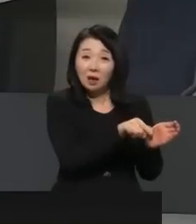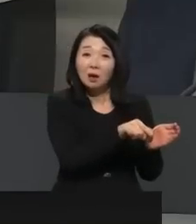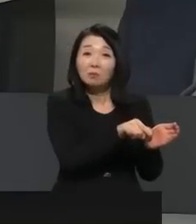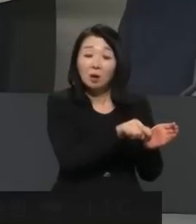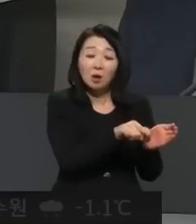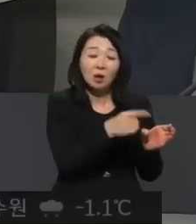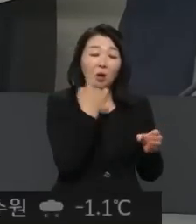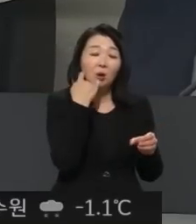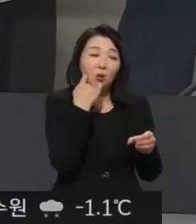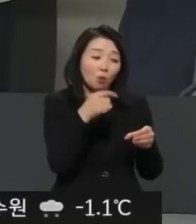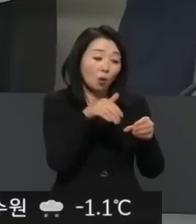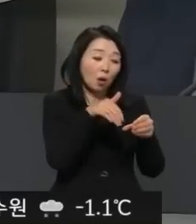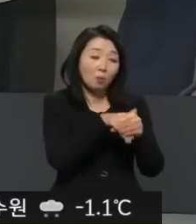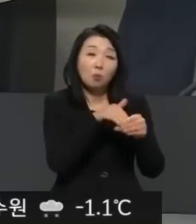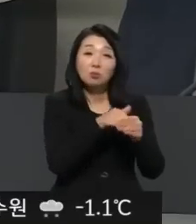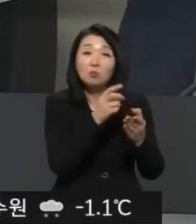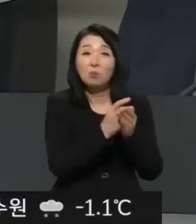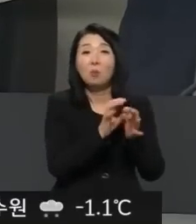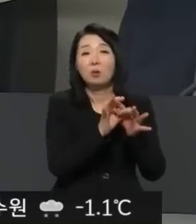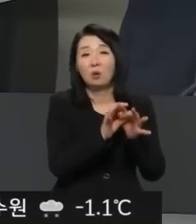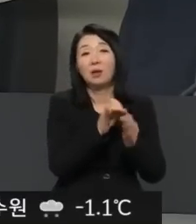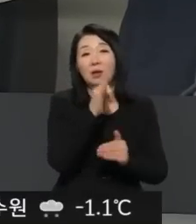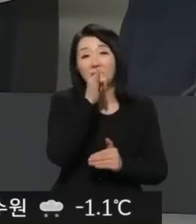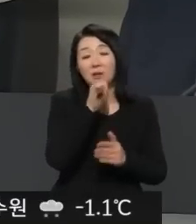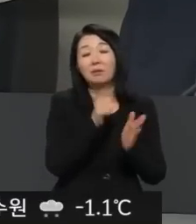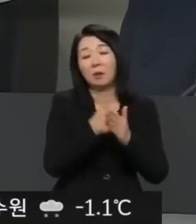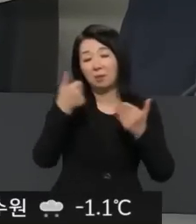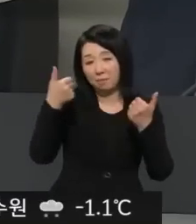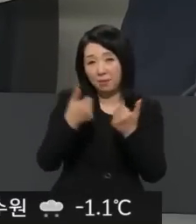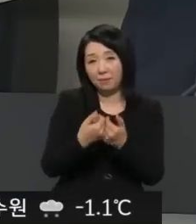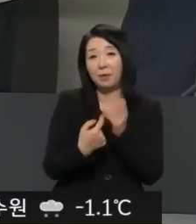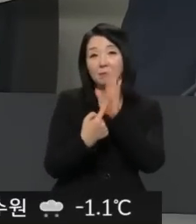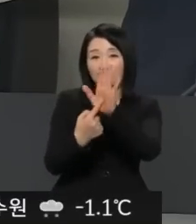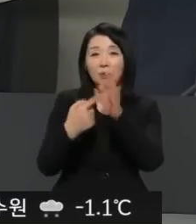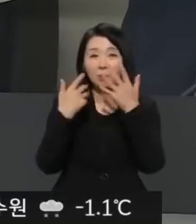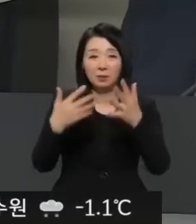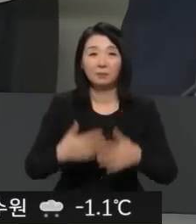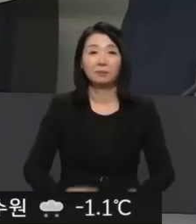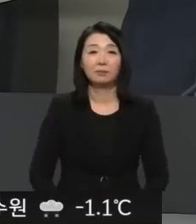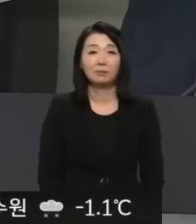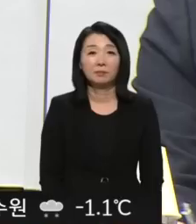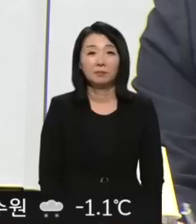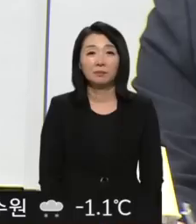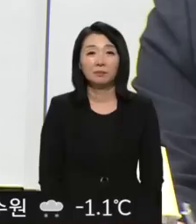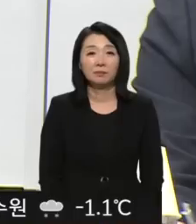야당은 노란 공투법과 연계 주장하면서 반대 의사를 분명히 하고 있습니다.